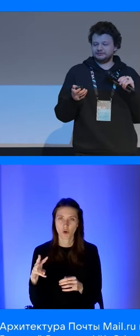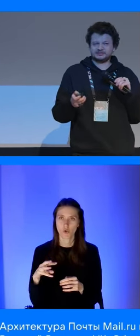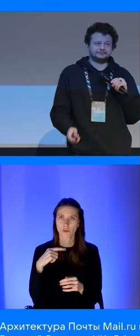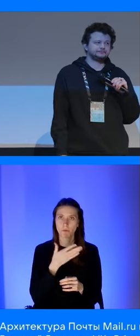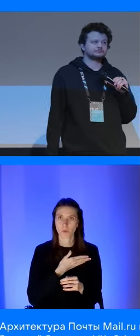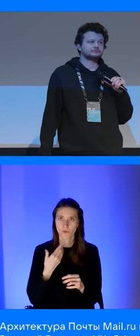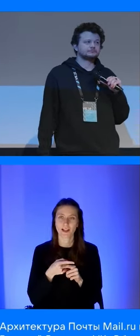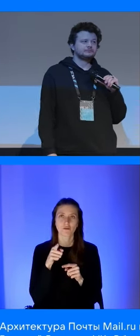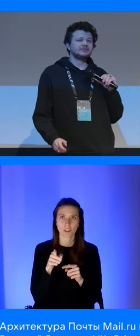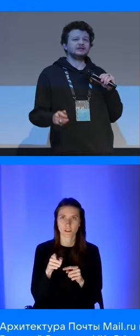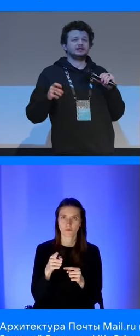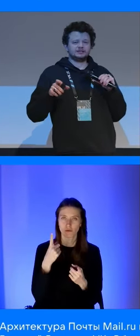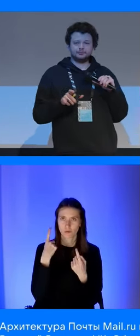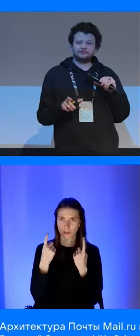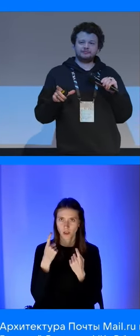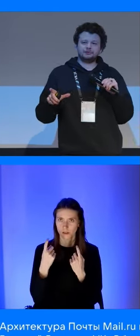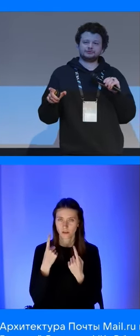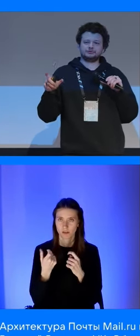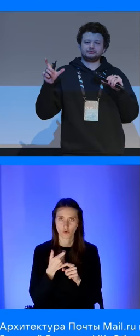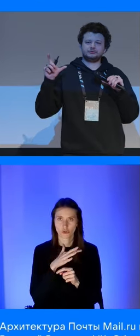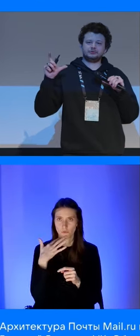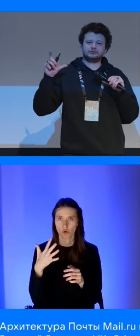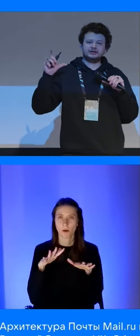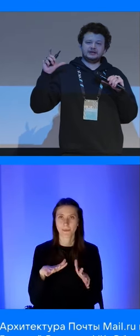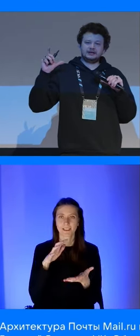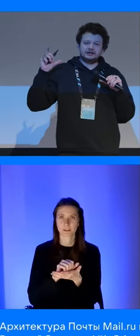огромное количество места. Наш профиль полностью